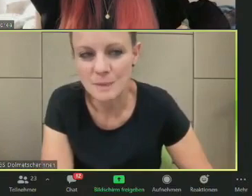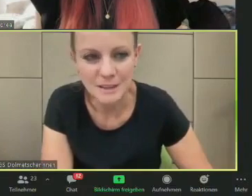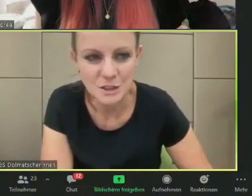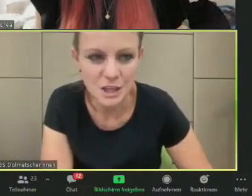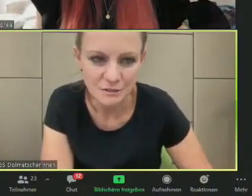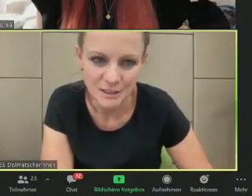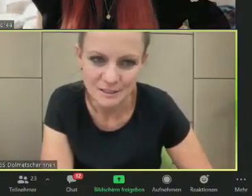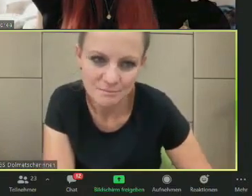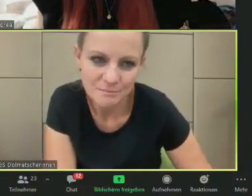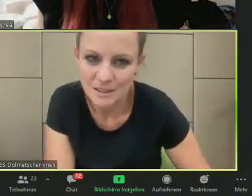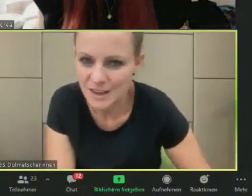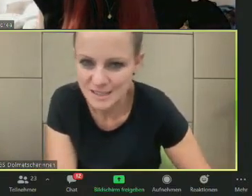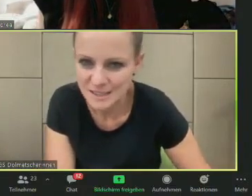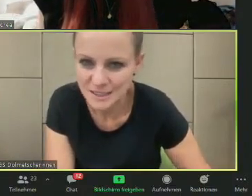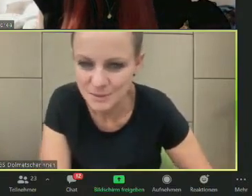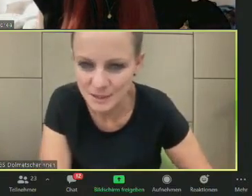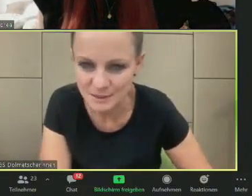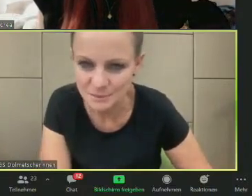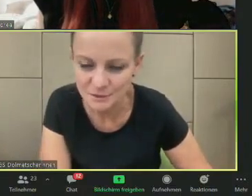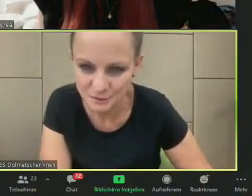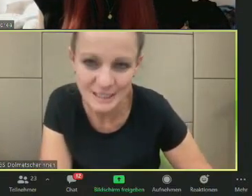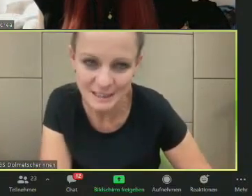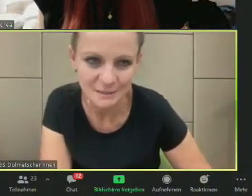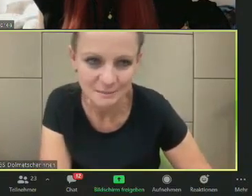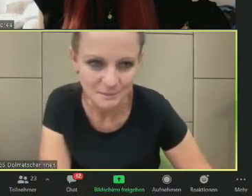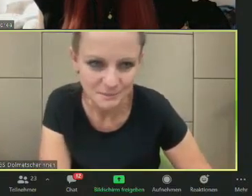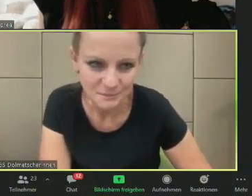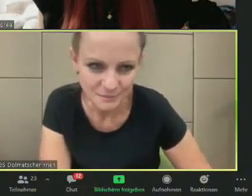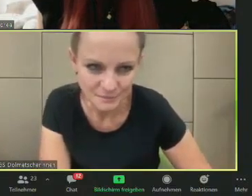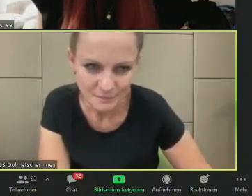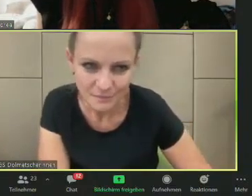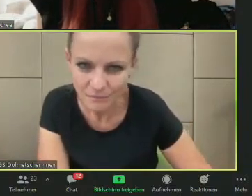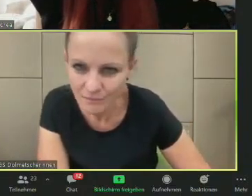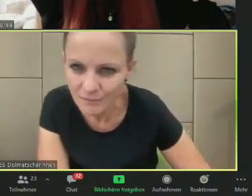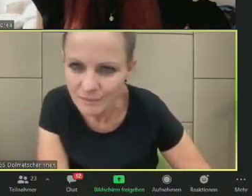und Partnerschaften quasi finden.